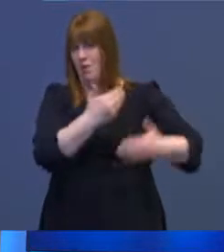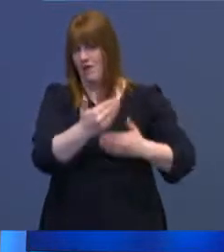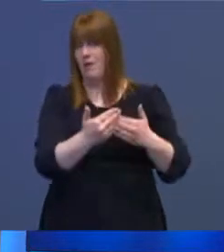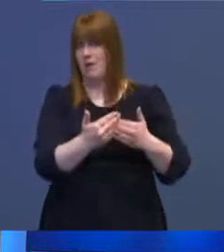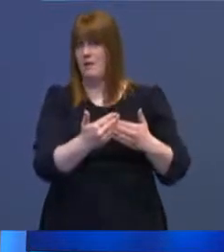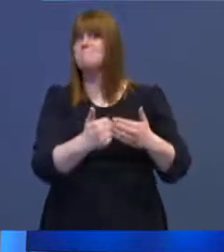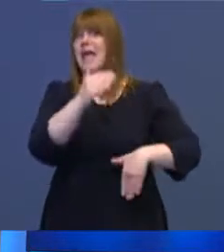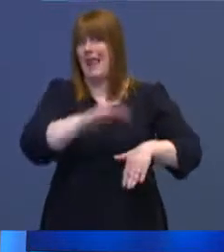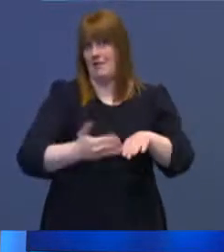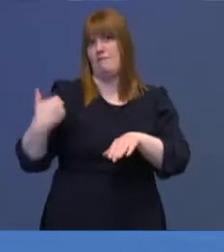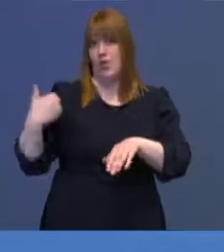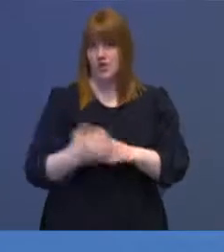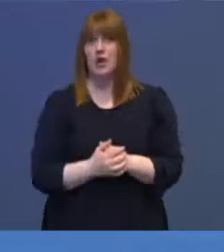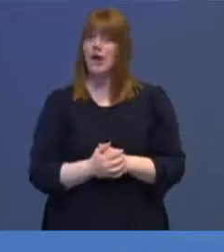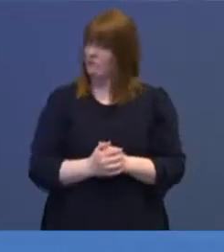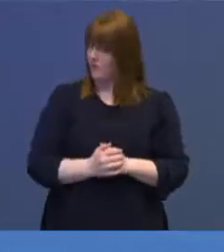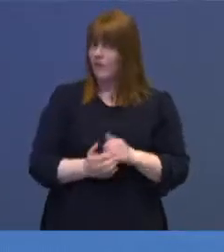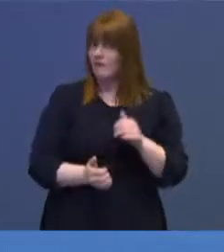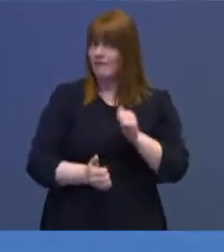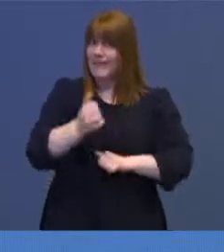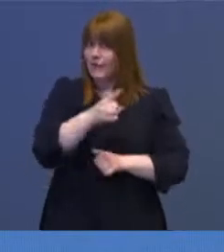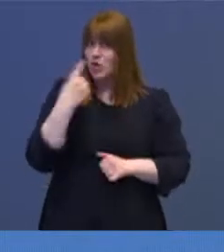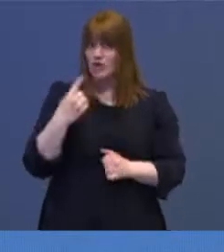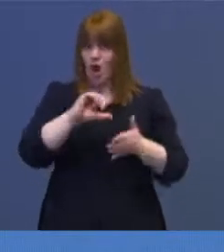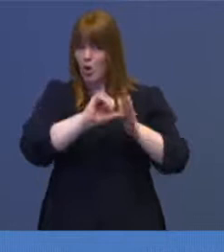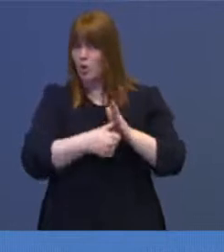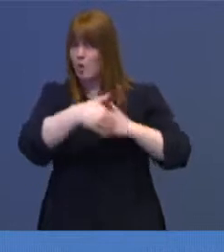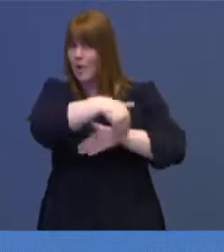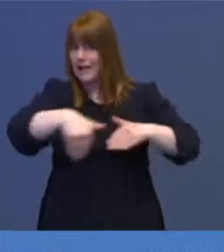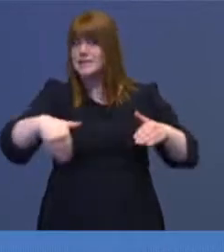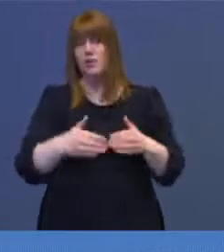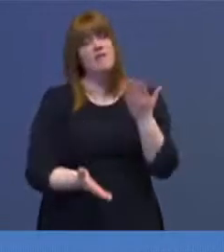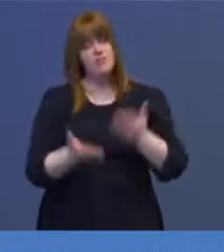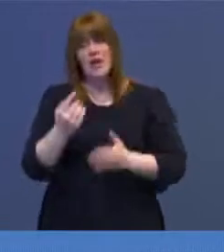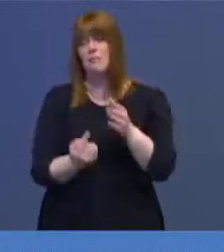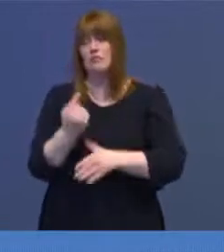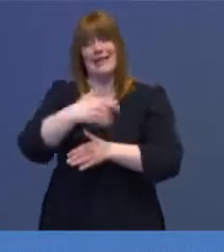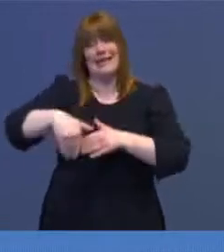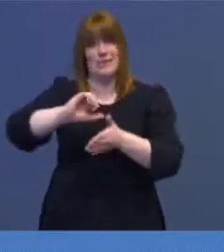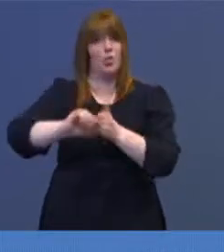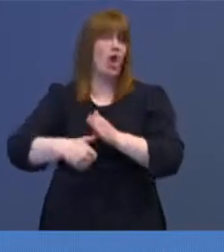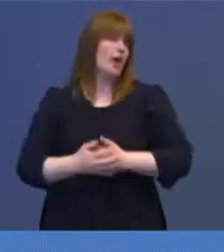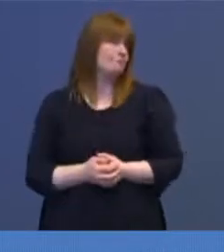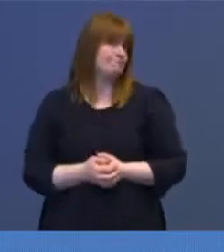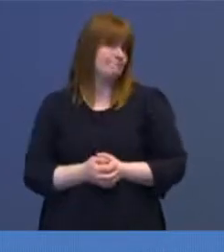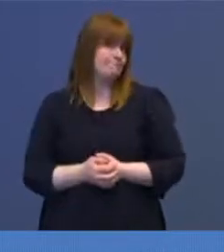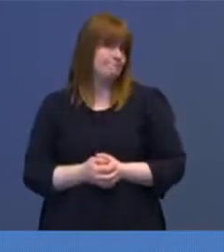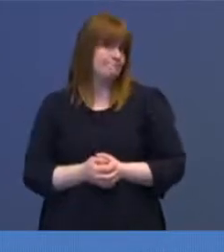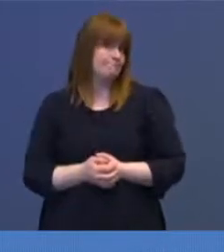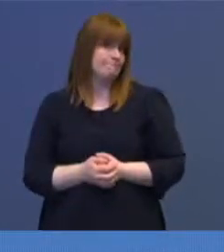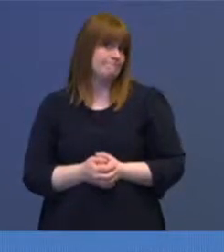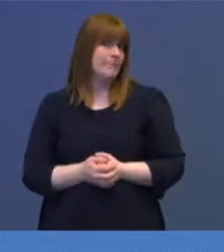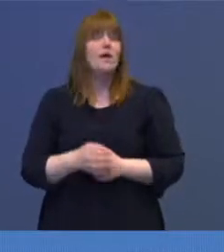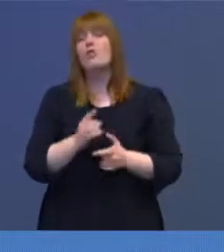Vi veldig opptatt av at vi skal ha kontroll på grensen, og vi vil også vurdere å innføre grensekontroll. Hvor lang tid vil dere bruke